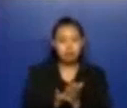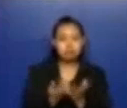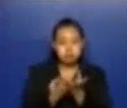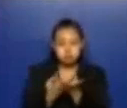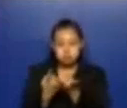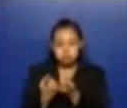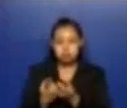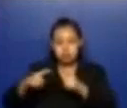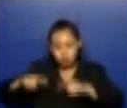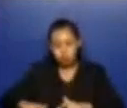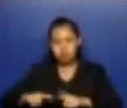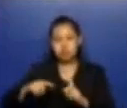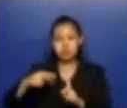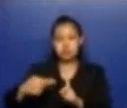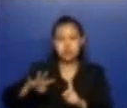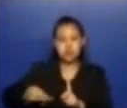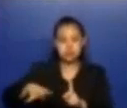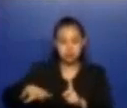กลับลดลงถึง